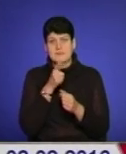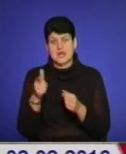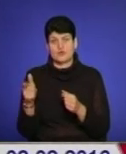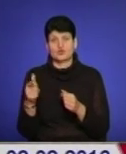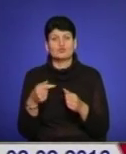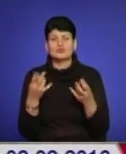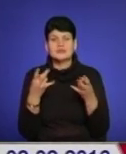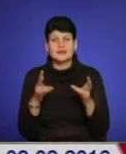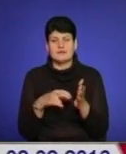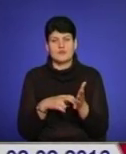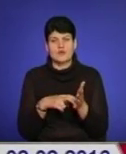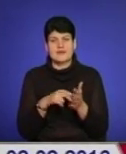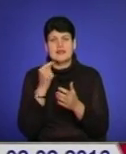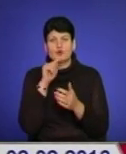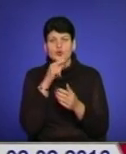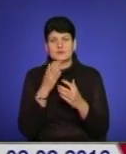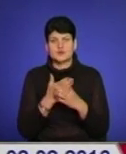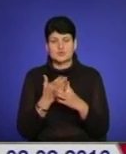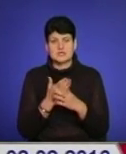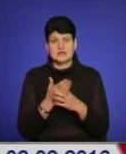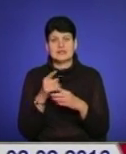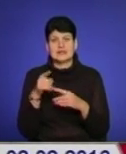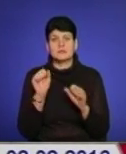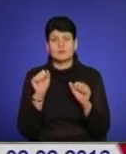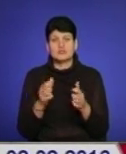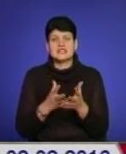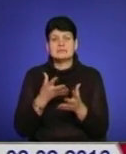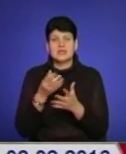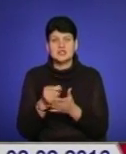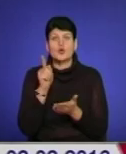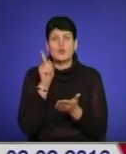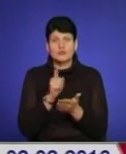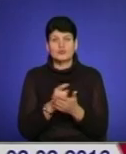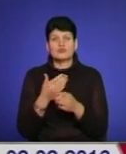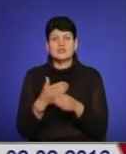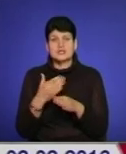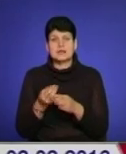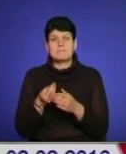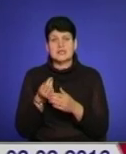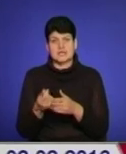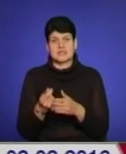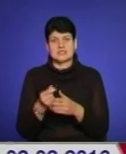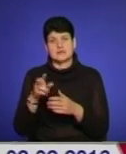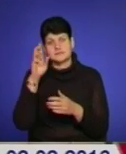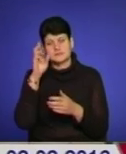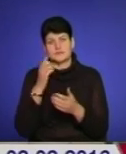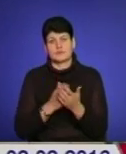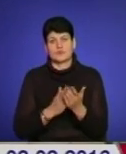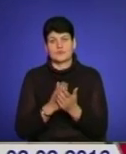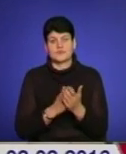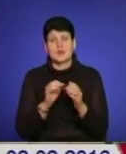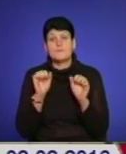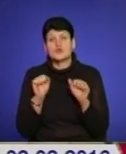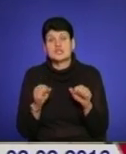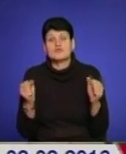Тому не варто боятися економії субсидій, адже ними можна сплачувати обов'язкову частку платні за комунальні послуги. Можливо, зима